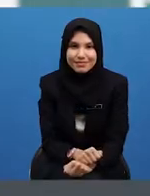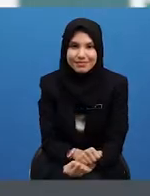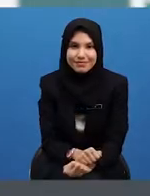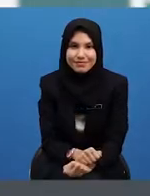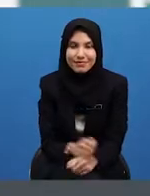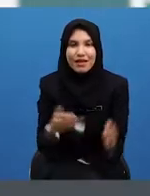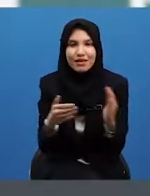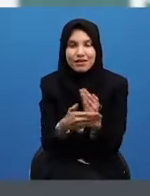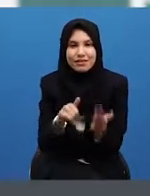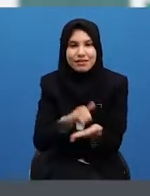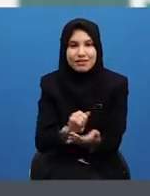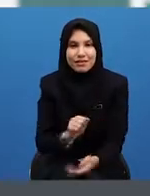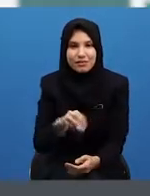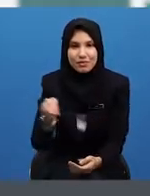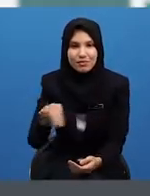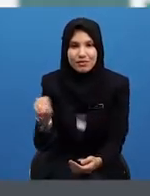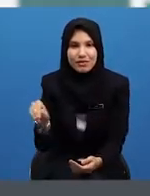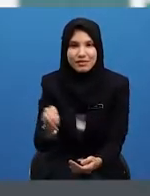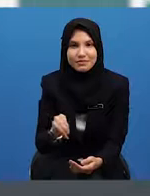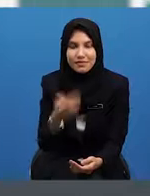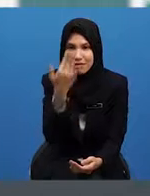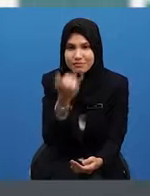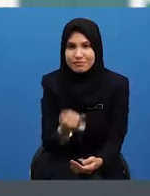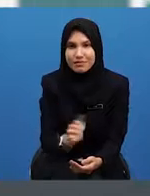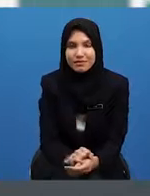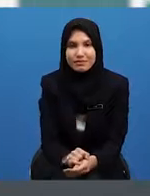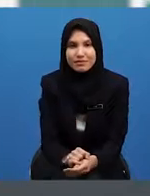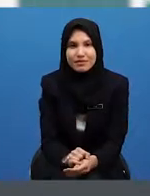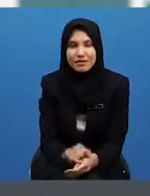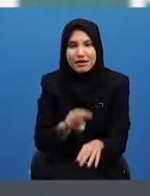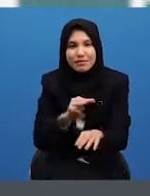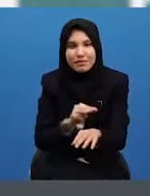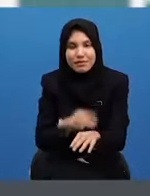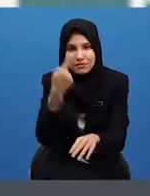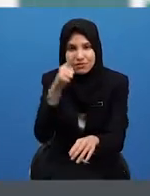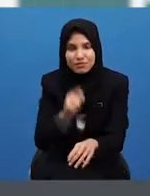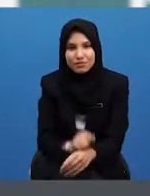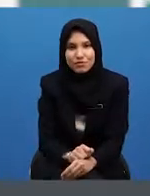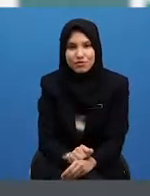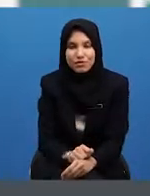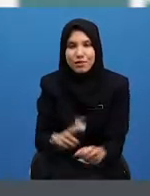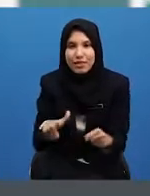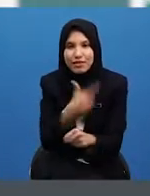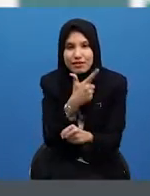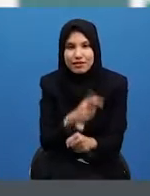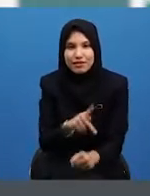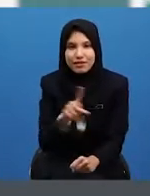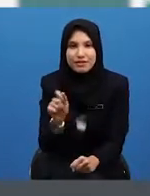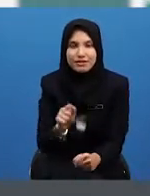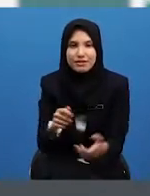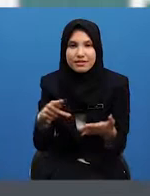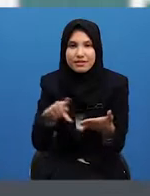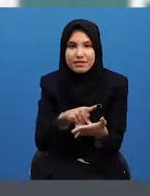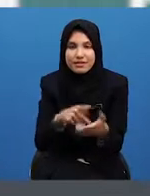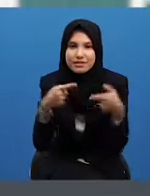oleh itu murid-murid Mengapakah Maze untuk melengkapkan Cut